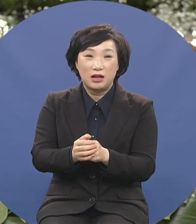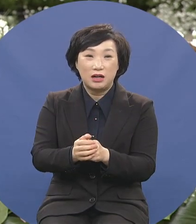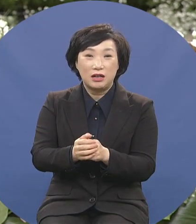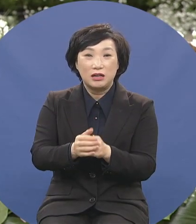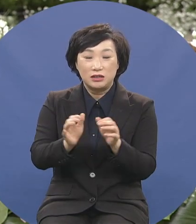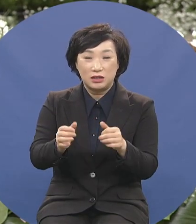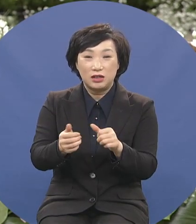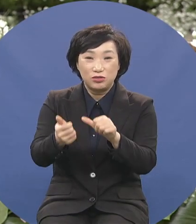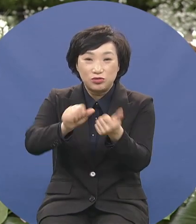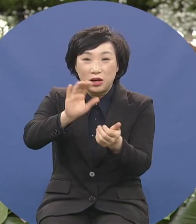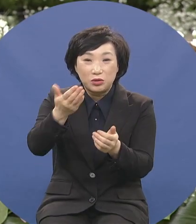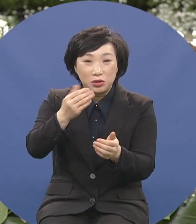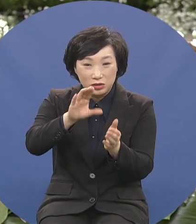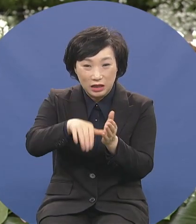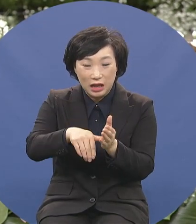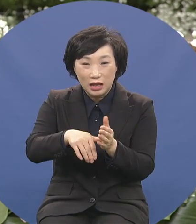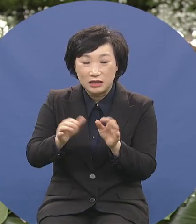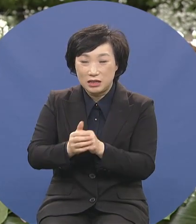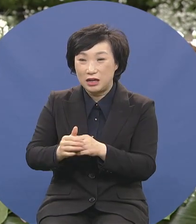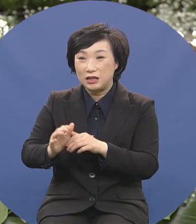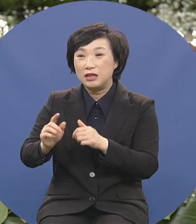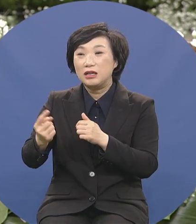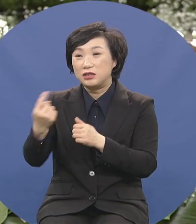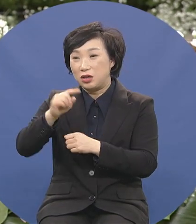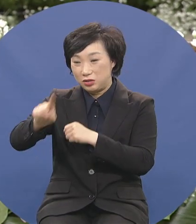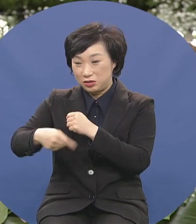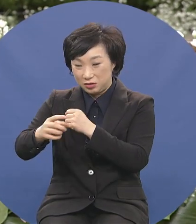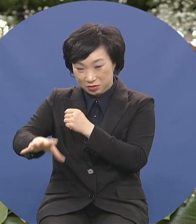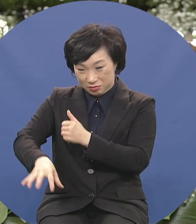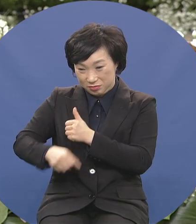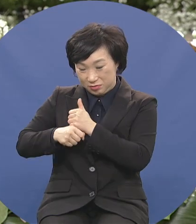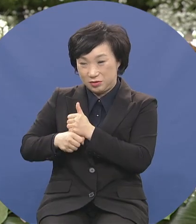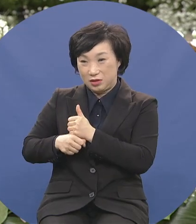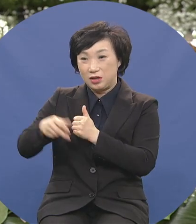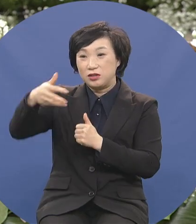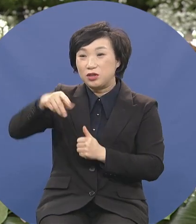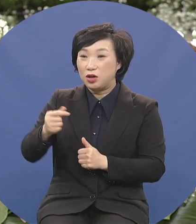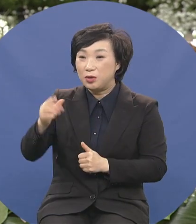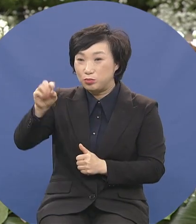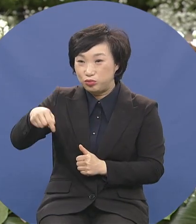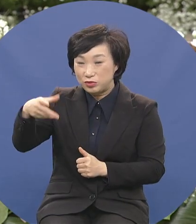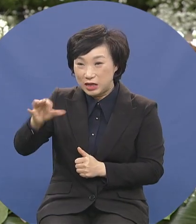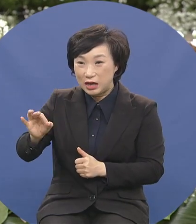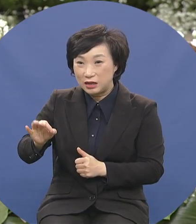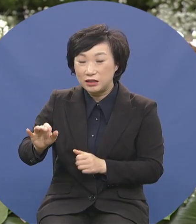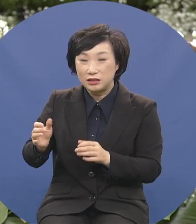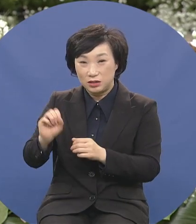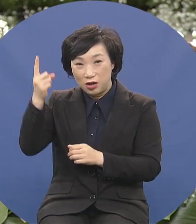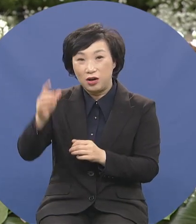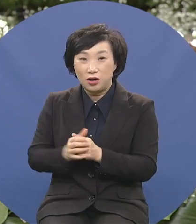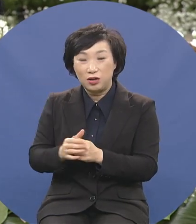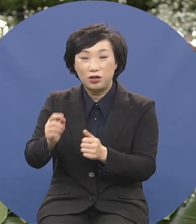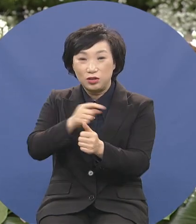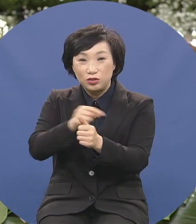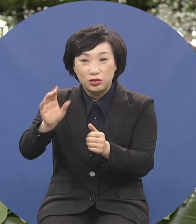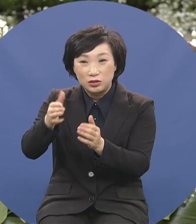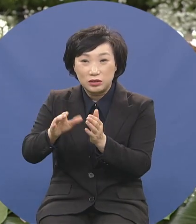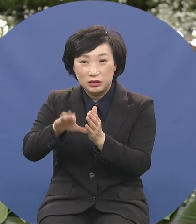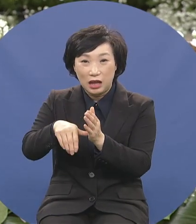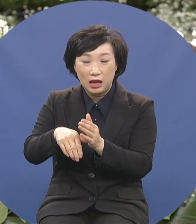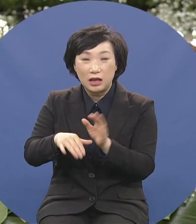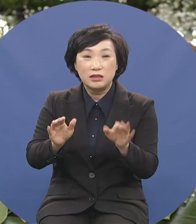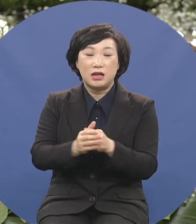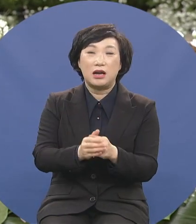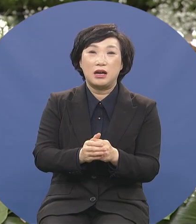거두절미고 마지막 재판장 앞에 섰을 때, 베스도요, 응? 내가